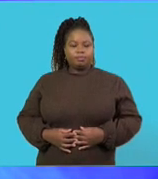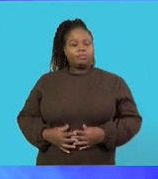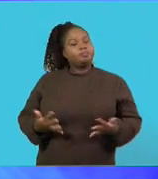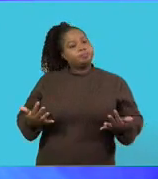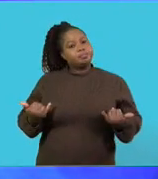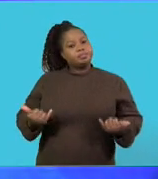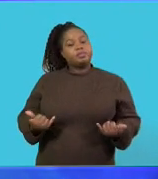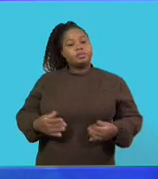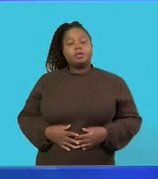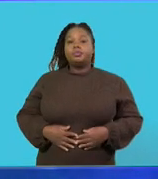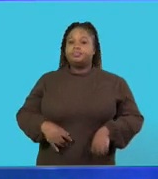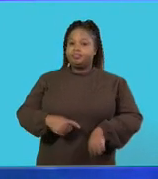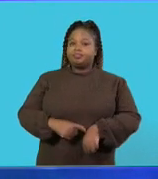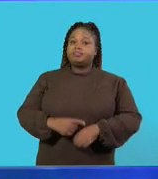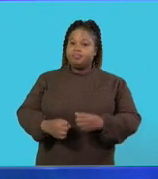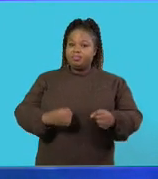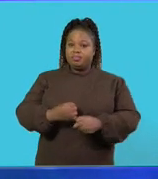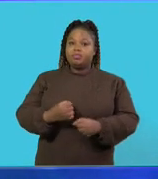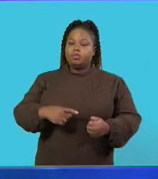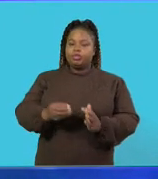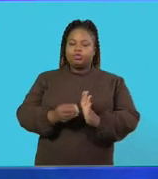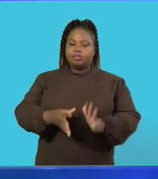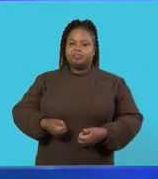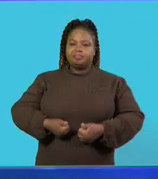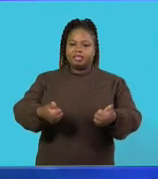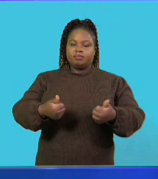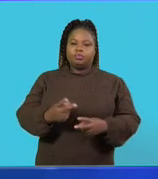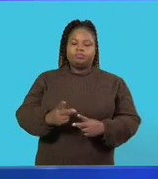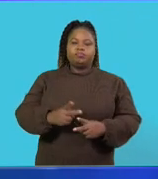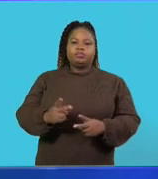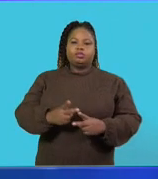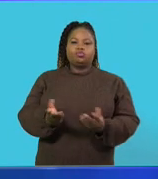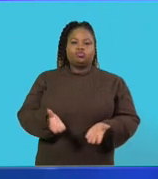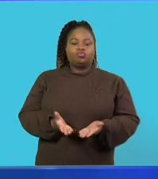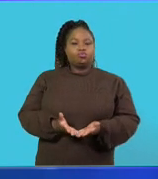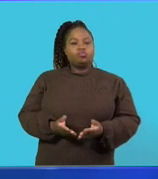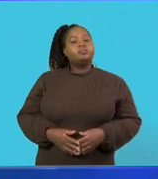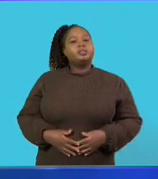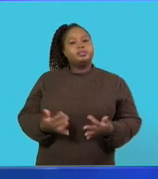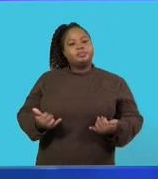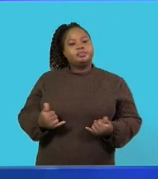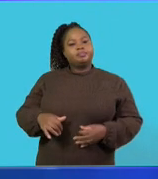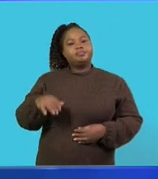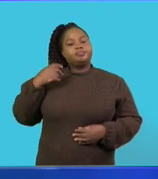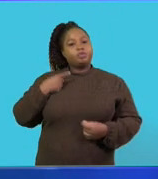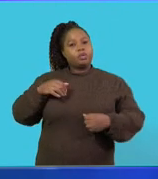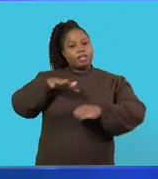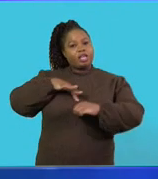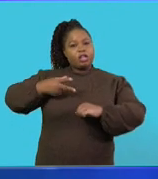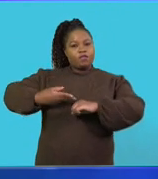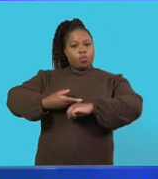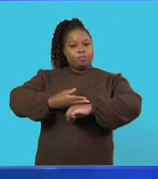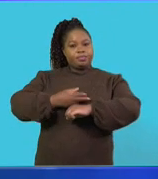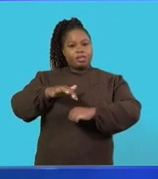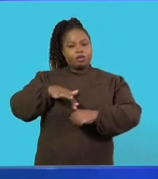njengoba sekuyiso leso sikhathi sonyaka sokuba abafundi bezilungiselele ukubuyela ezikoleni bebahle. Indawo yokugunda ke